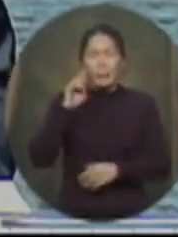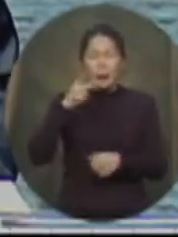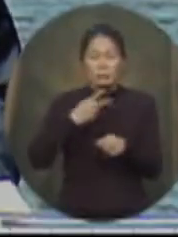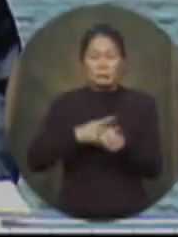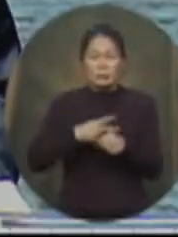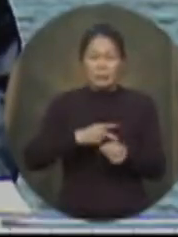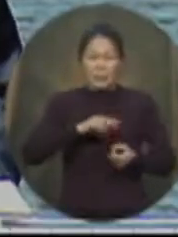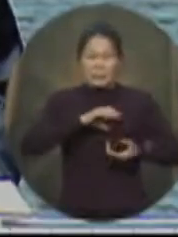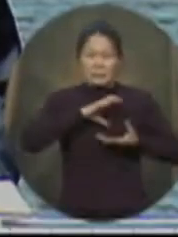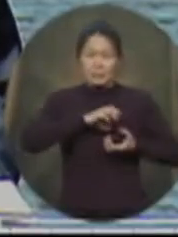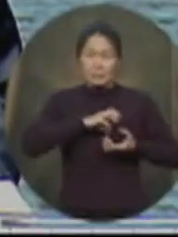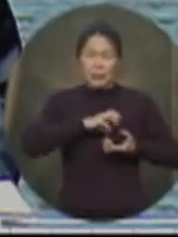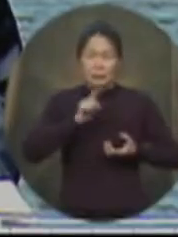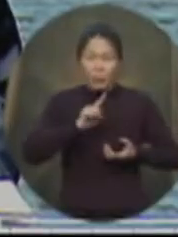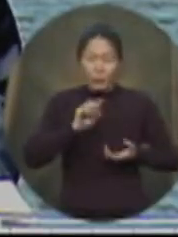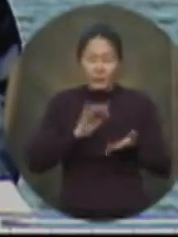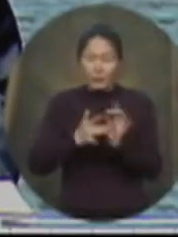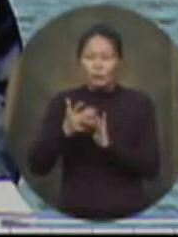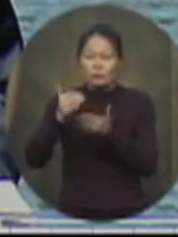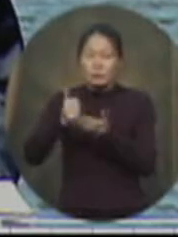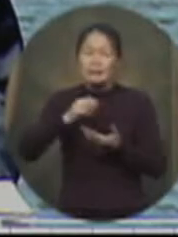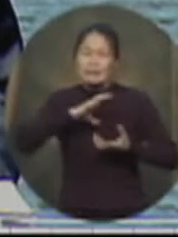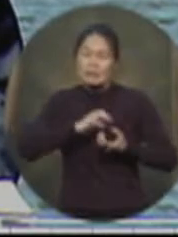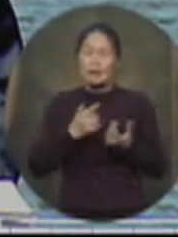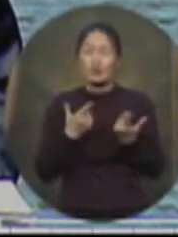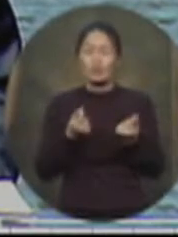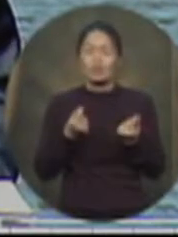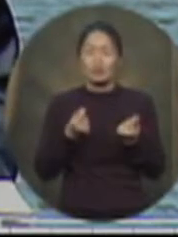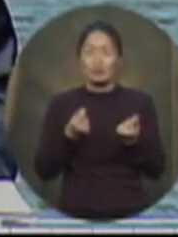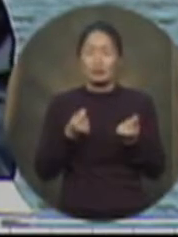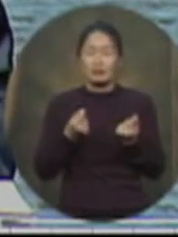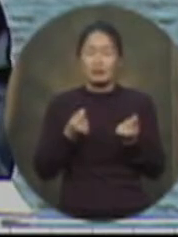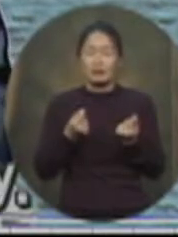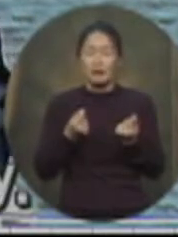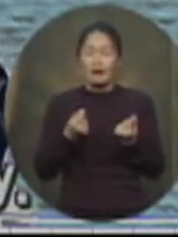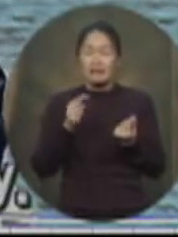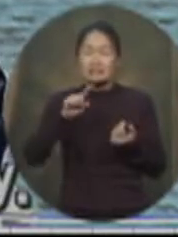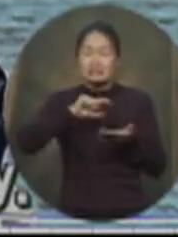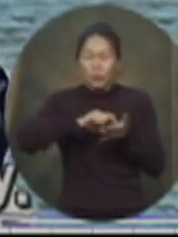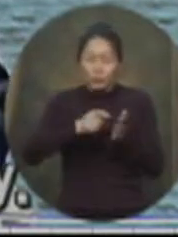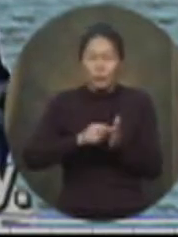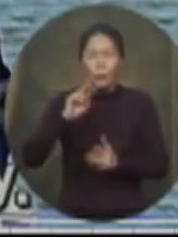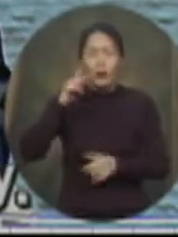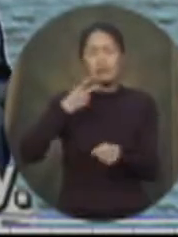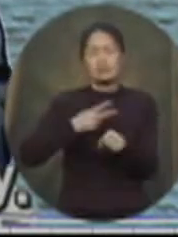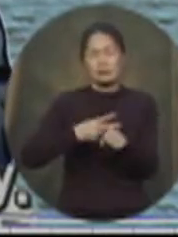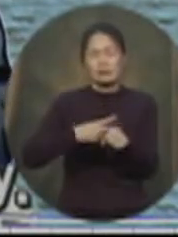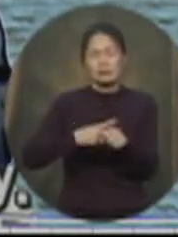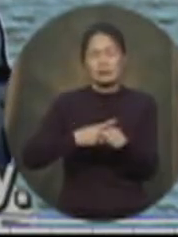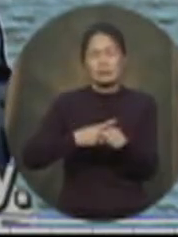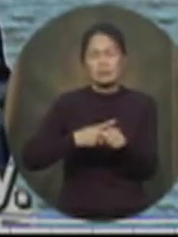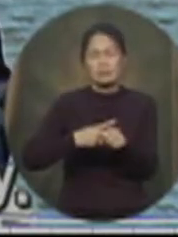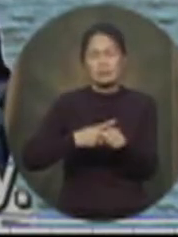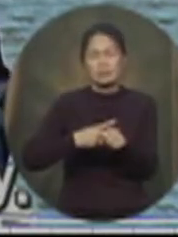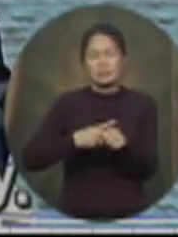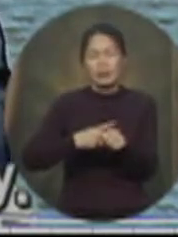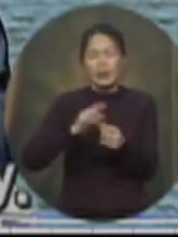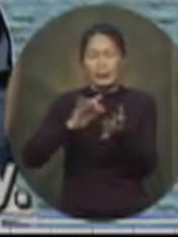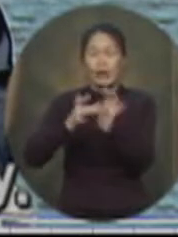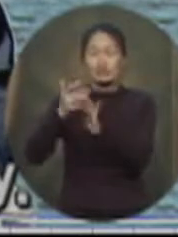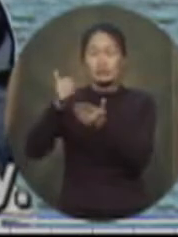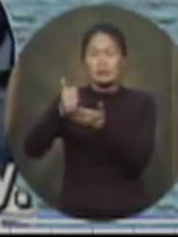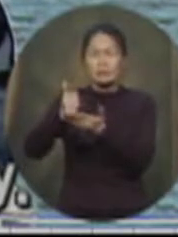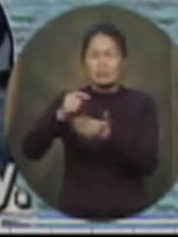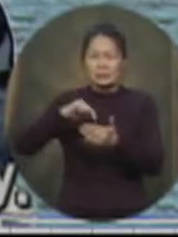심장이 예수님의 심장이 어때 는 거예요 자기 심장이 그 정도로 사도 바울은 예수님을 자기